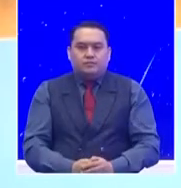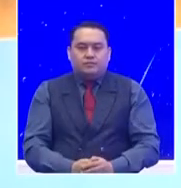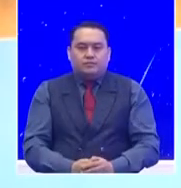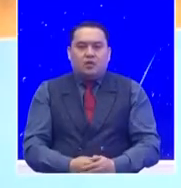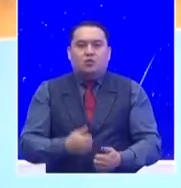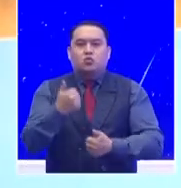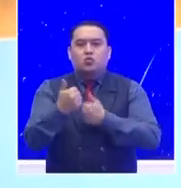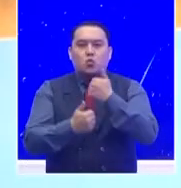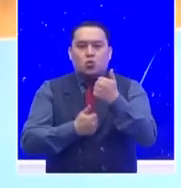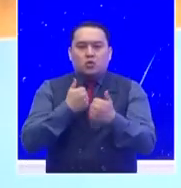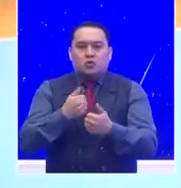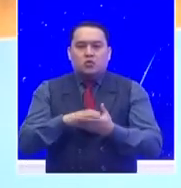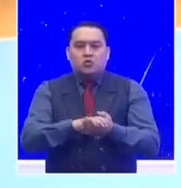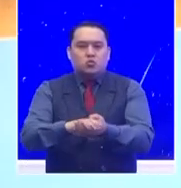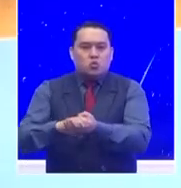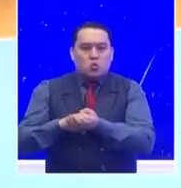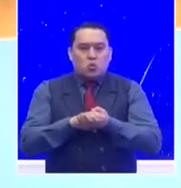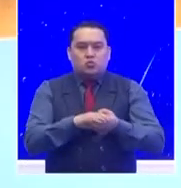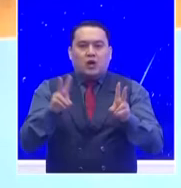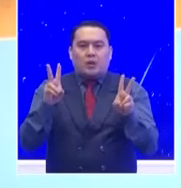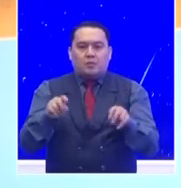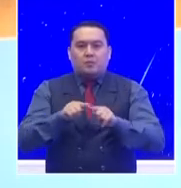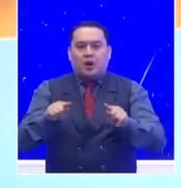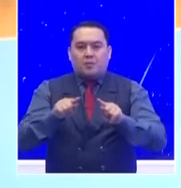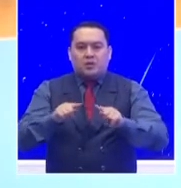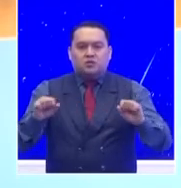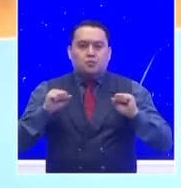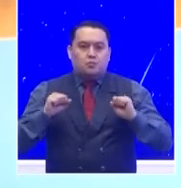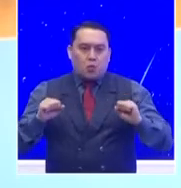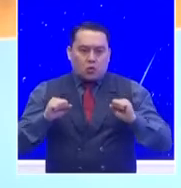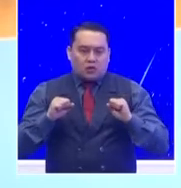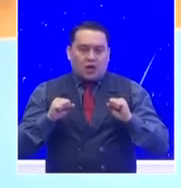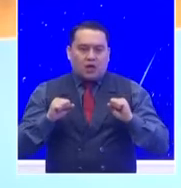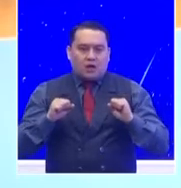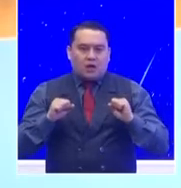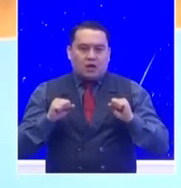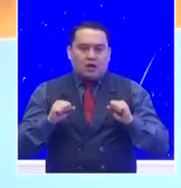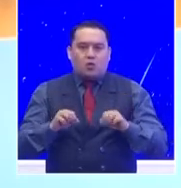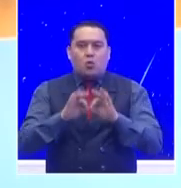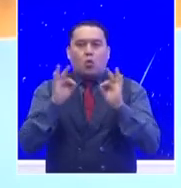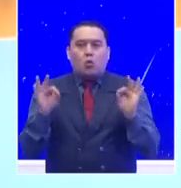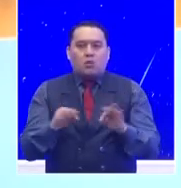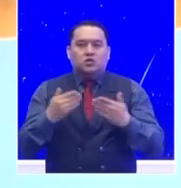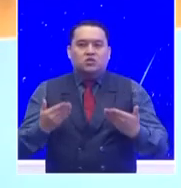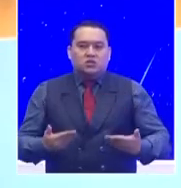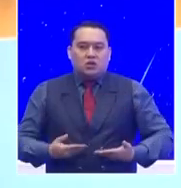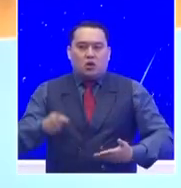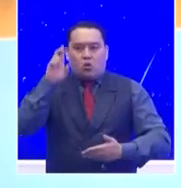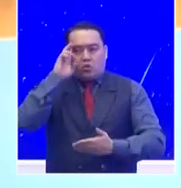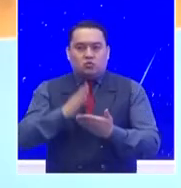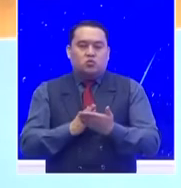проходил под дружеской эгидой по пропаганде спорта, спортивного образа жизни среди госслужащих,